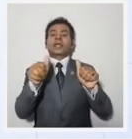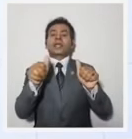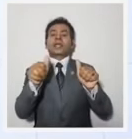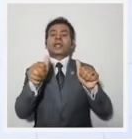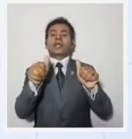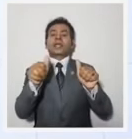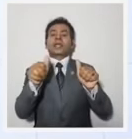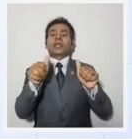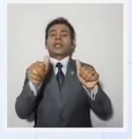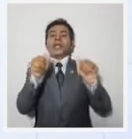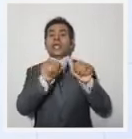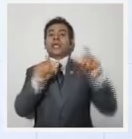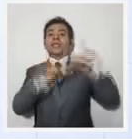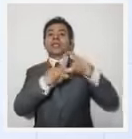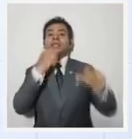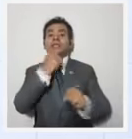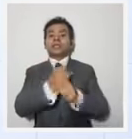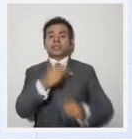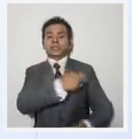মহাপরিচালক